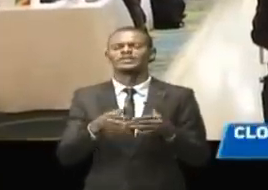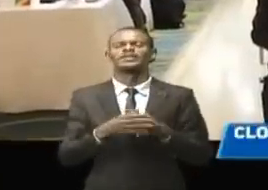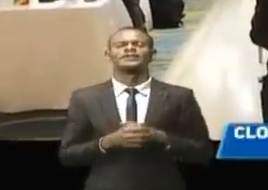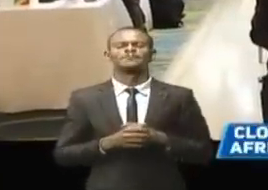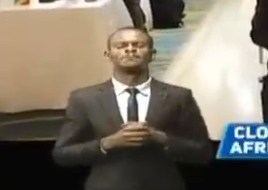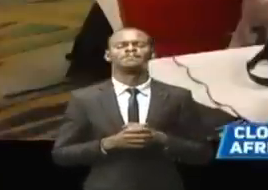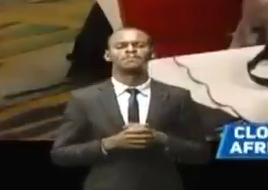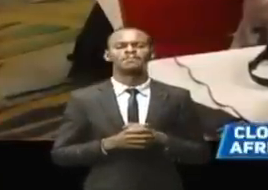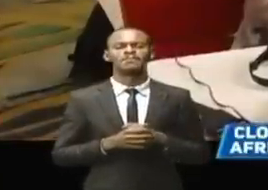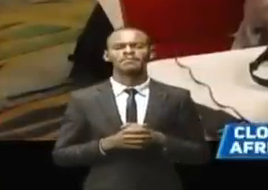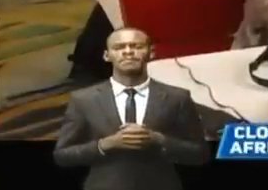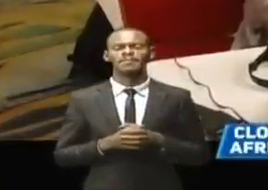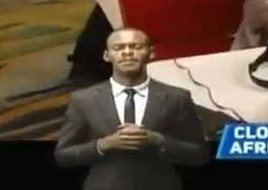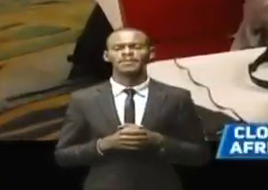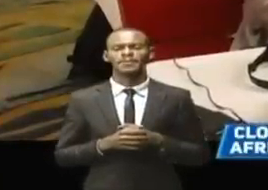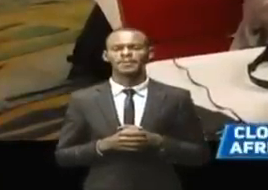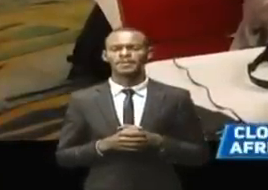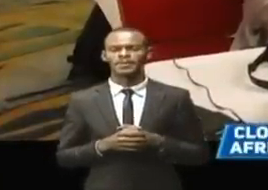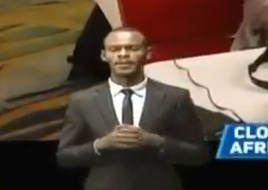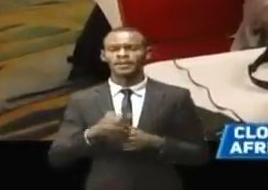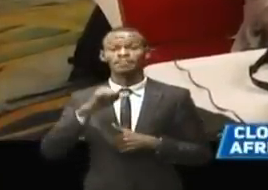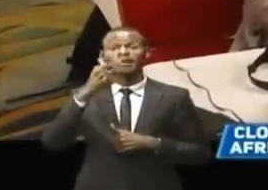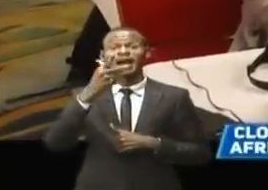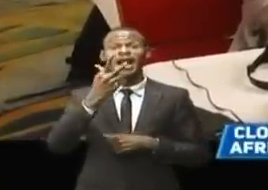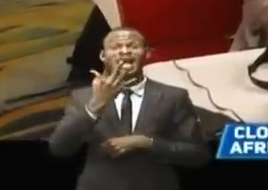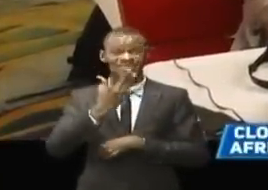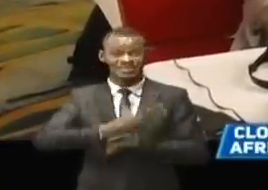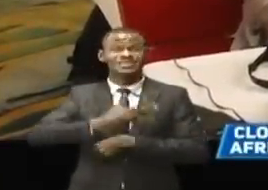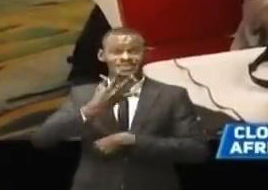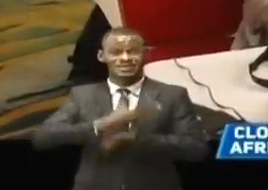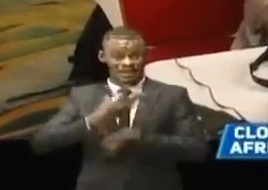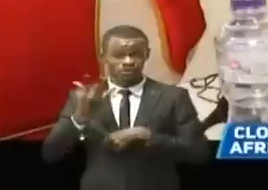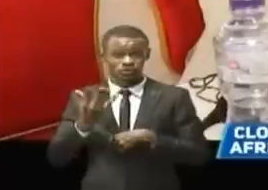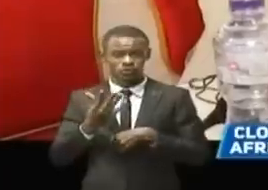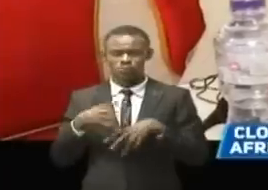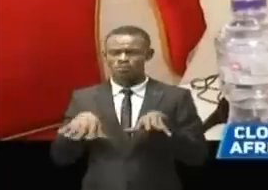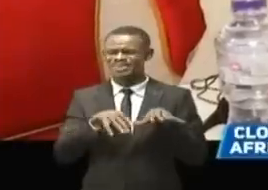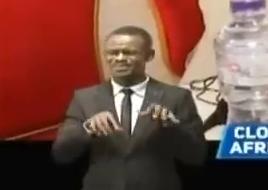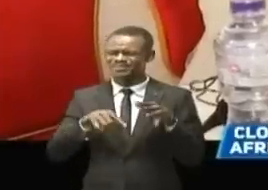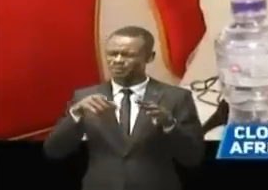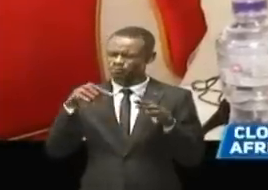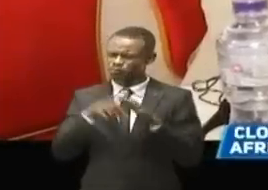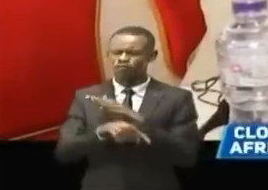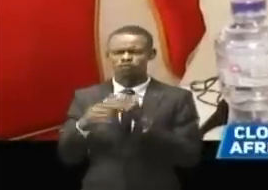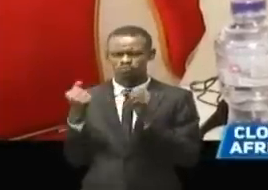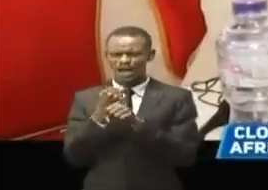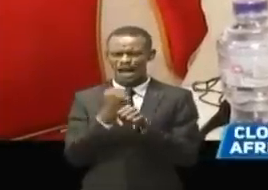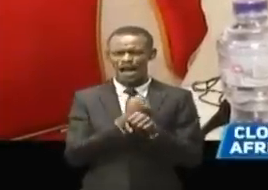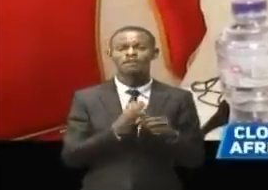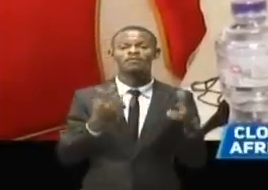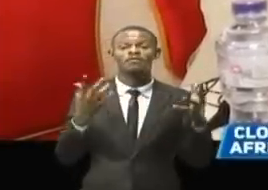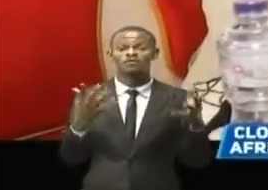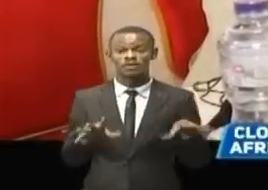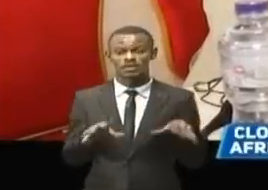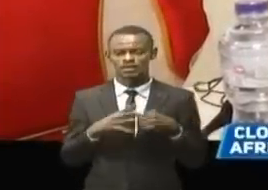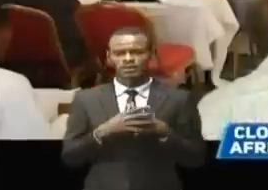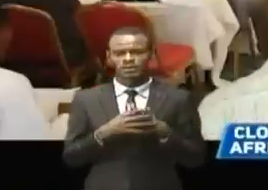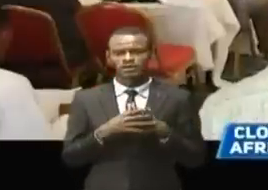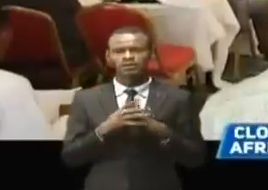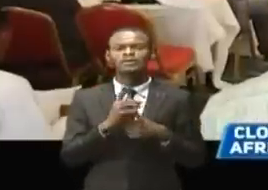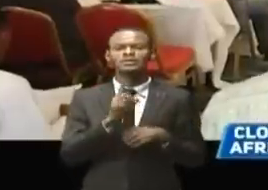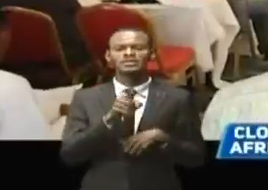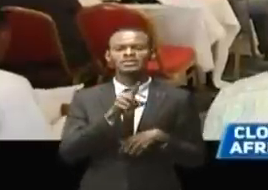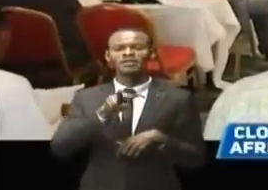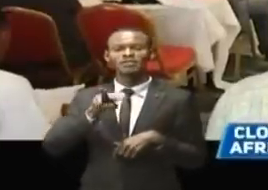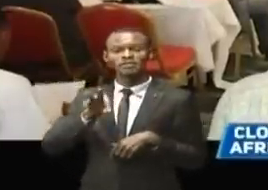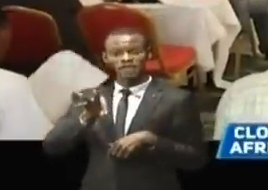Après 5 jours d'activité intense, la 29e Assemblée générale de l'Organisation africaine de normalisation a